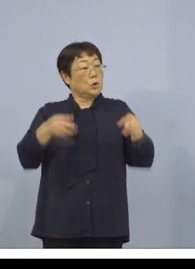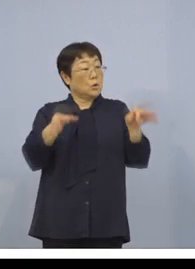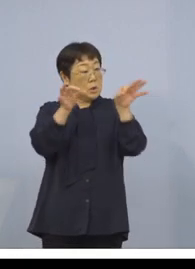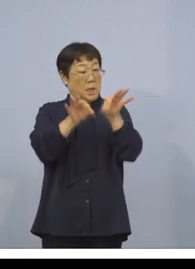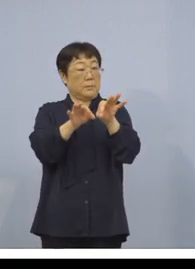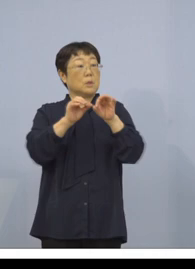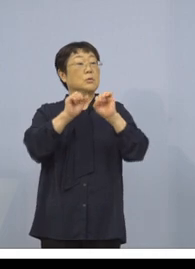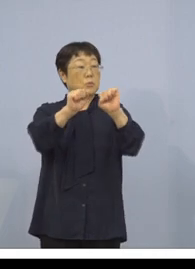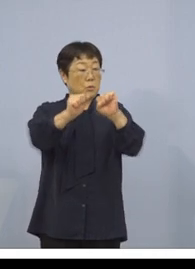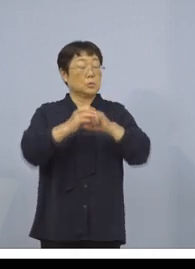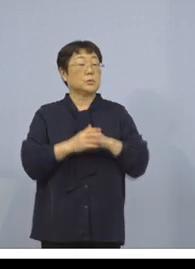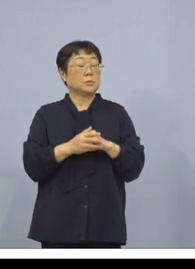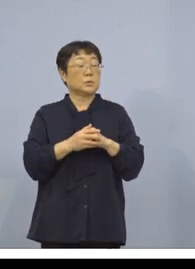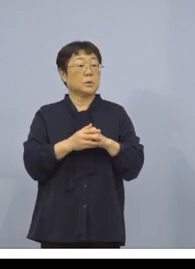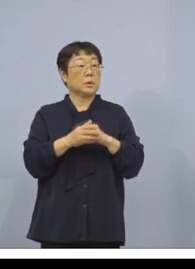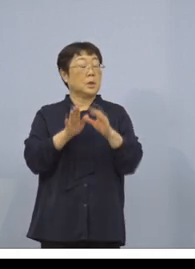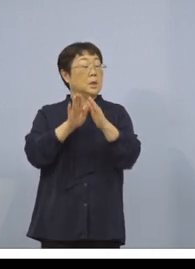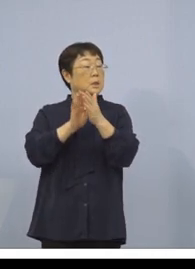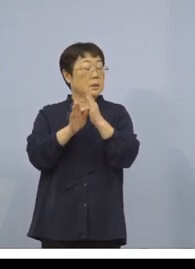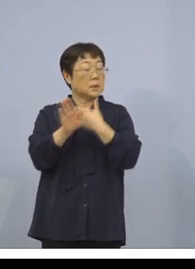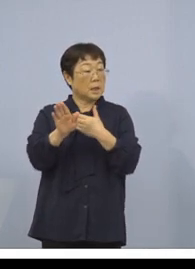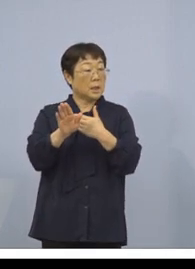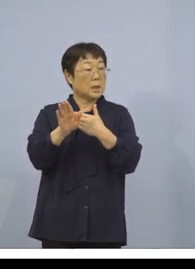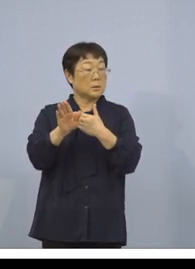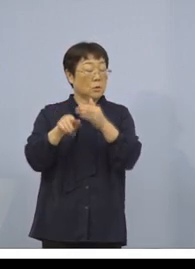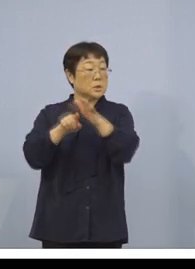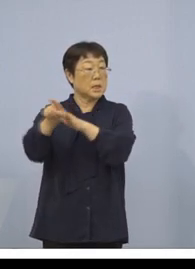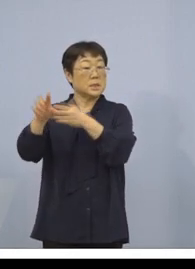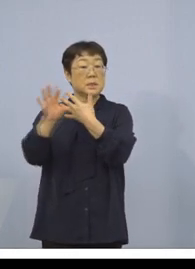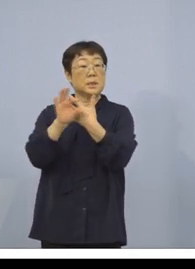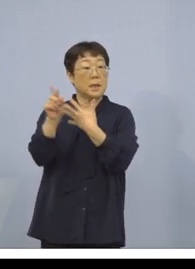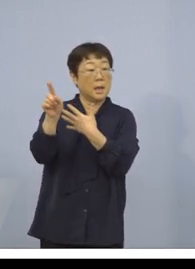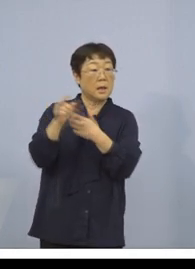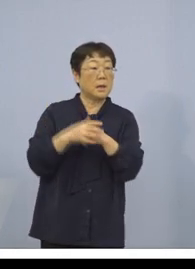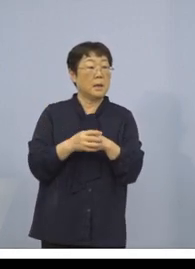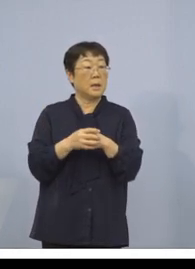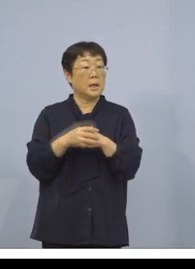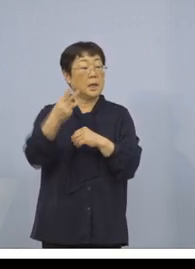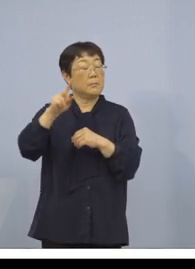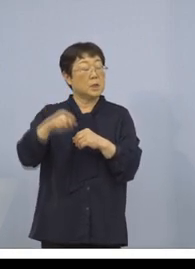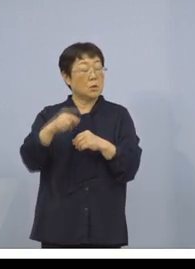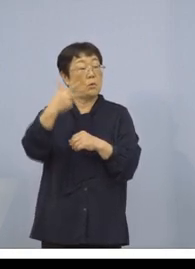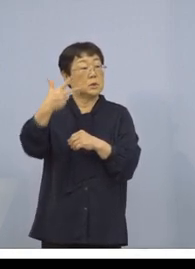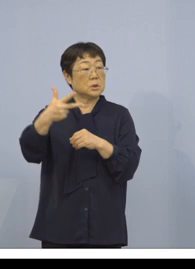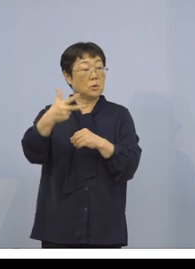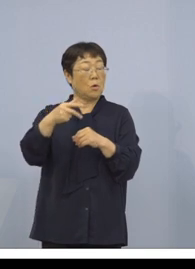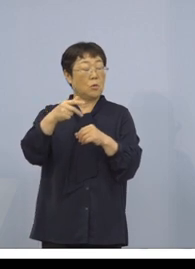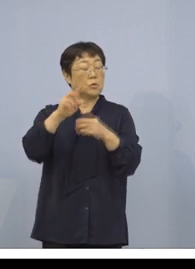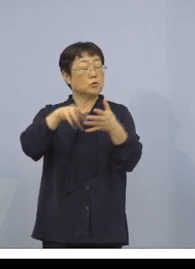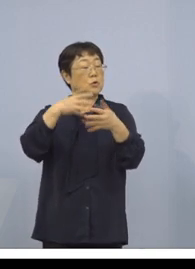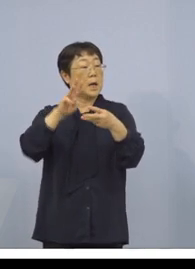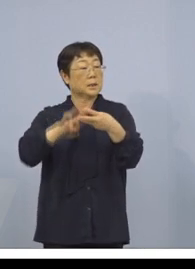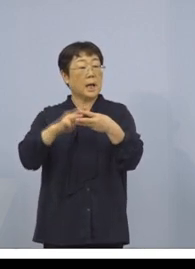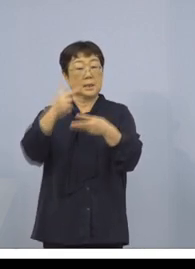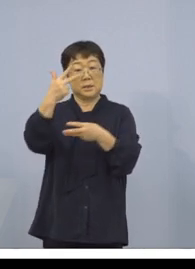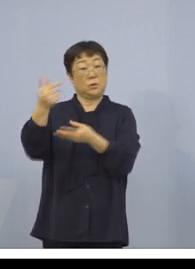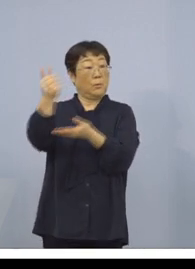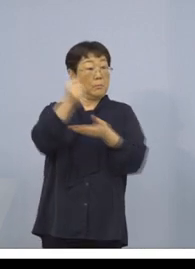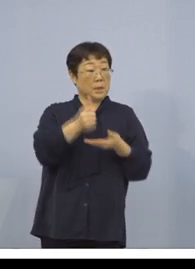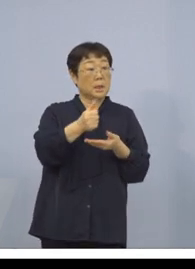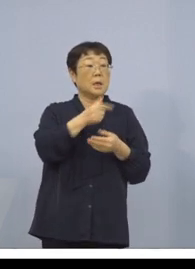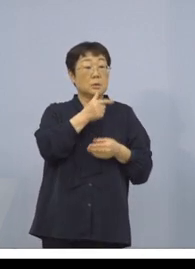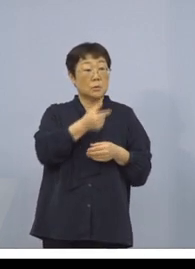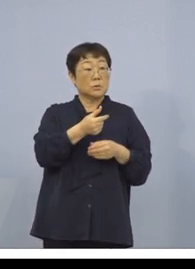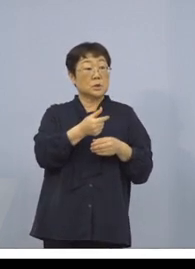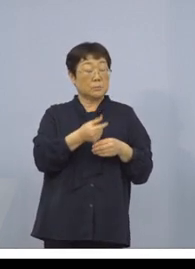にはですね、これはもう他県の先進事例、この前も元箕面市の倉田市長さんが徳島に来ていただいて、私